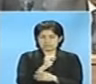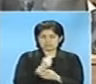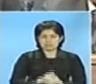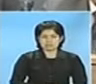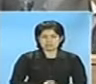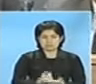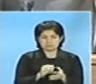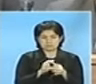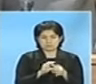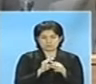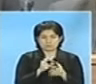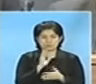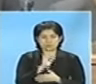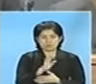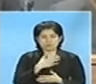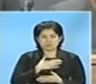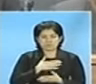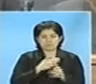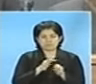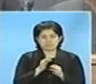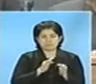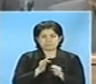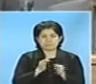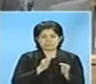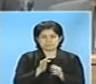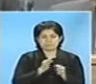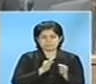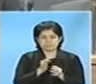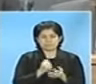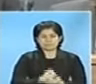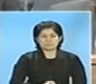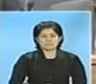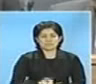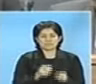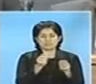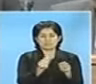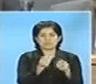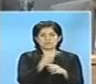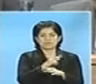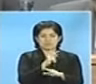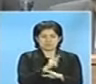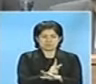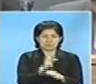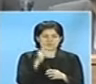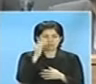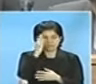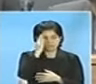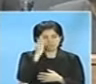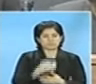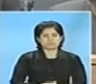ข้อกังวลใจที่กับผมอยากจะกราบเรียนต่อท่านประธานรัฐสภา